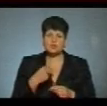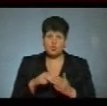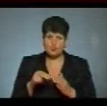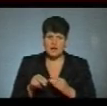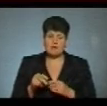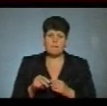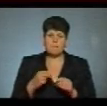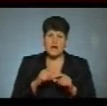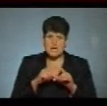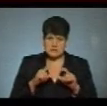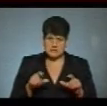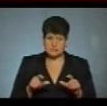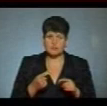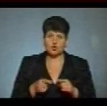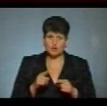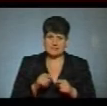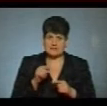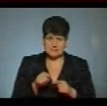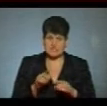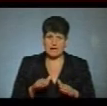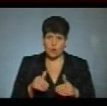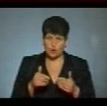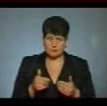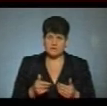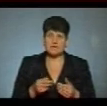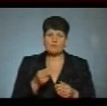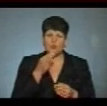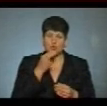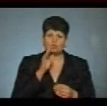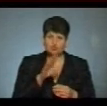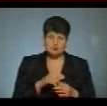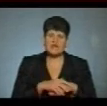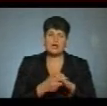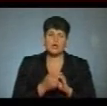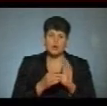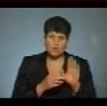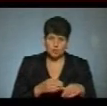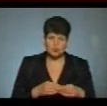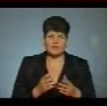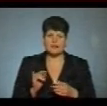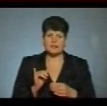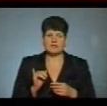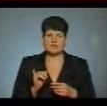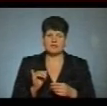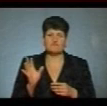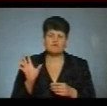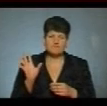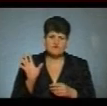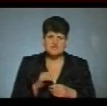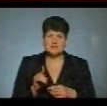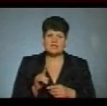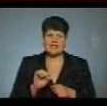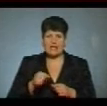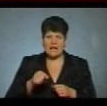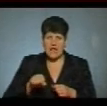в магазинах, то це рекомендація доцільна. І продукти, і руки, і речі, які в нас є в побуті, і